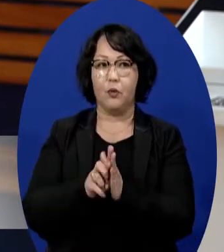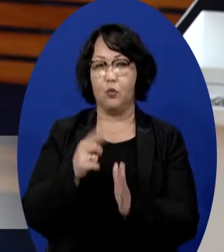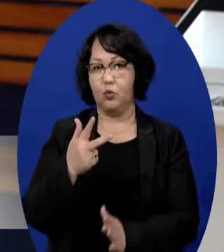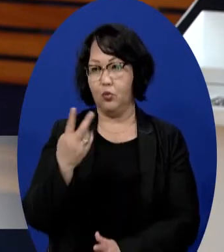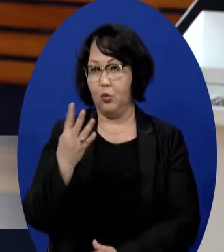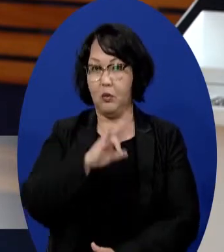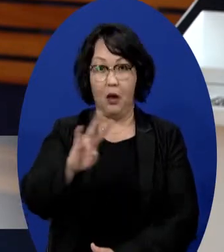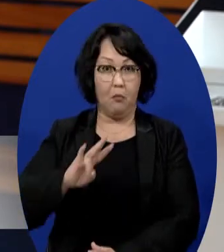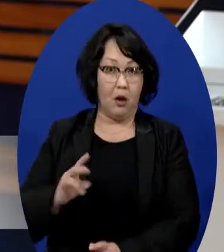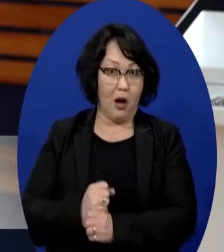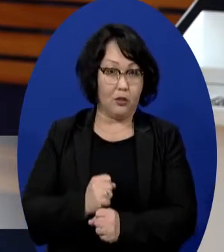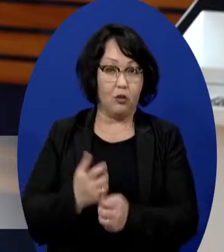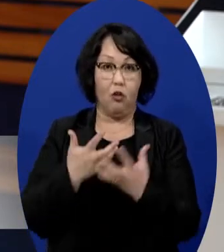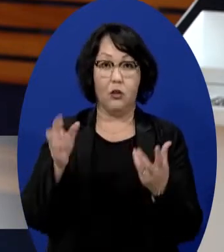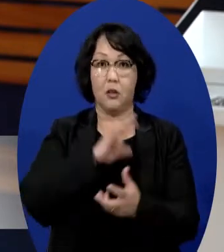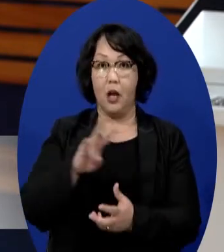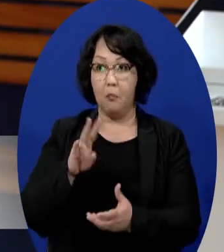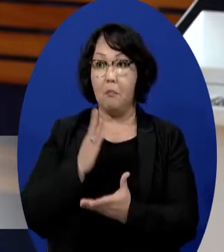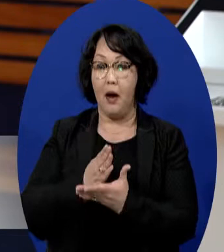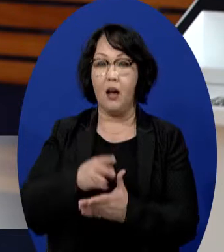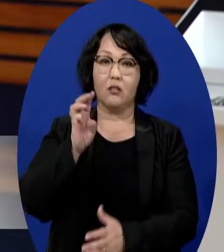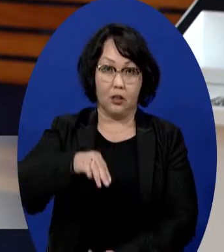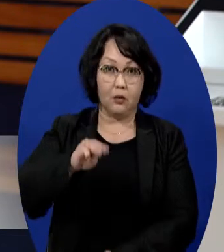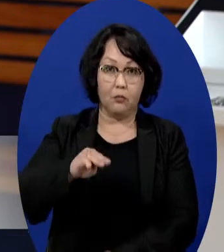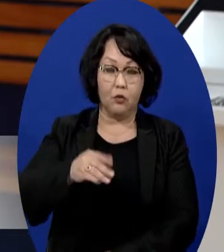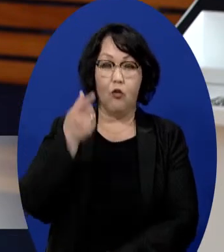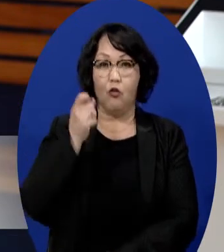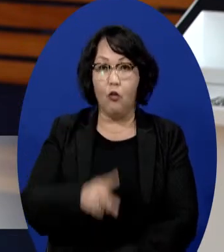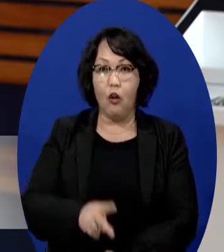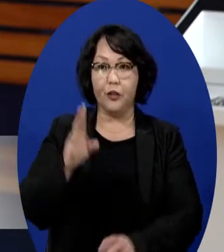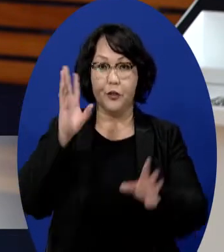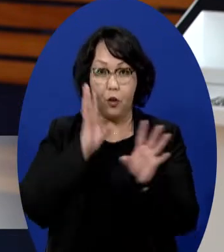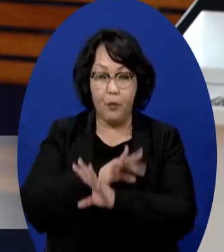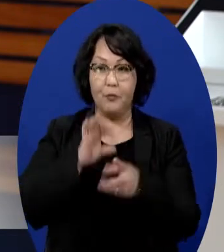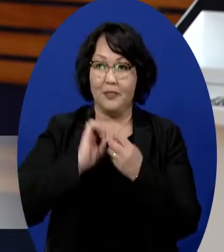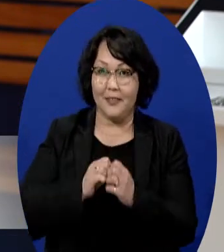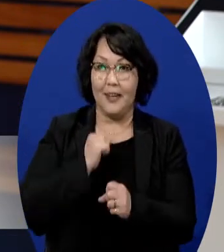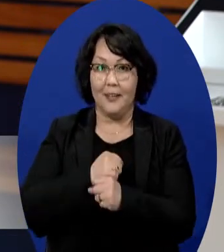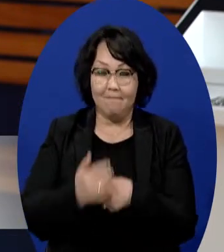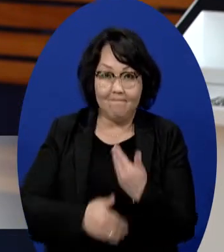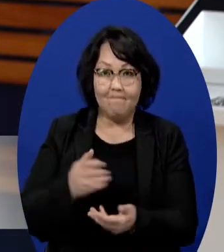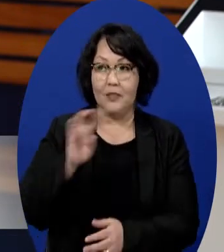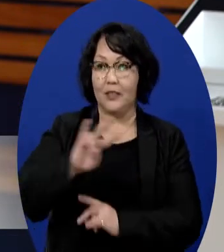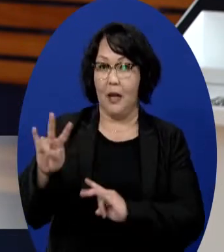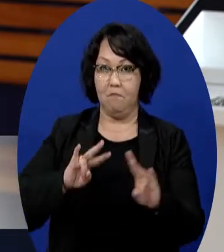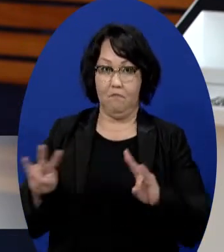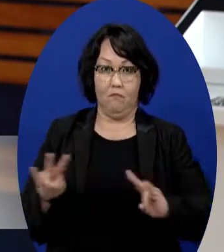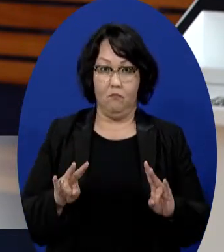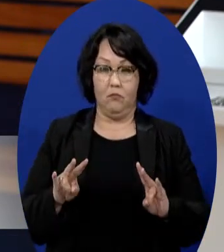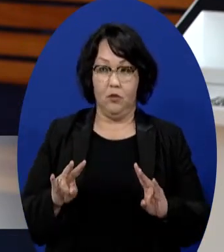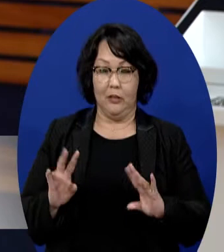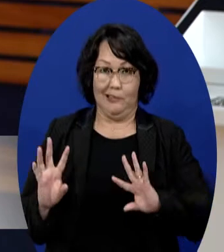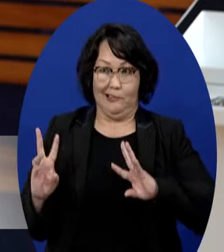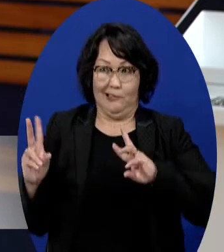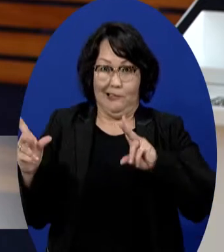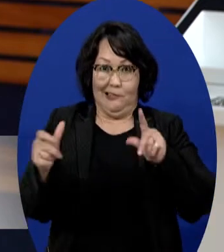бол олон нам байна уу гэхээр байна. Хамгийн гол нь засаглал хэрэгжүүлэх төвшөнд одоо тухайн намууд маань өөрөө төлөвшөж чадчихна